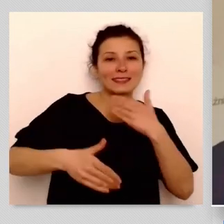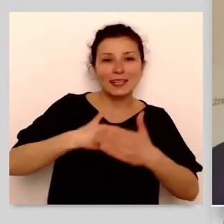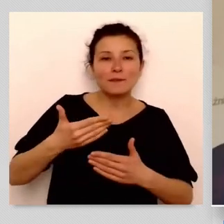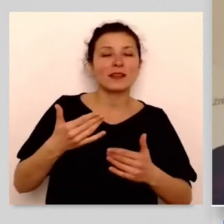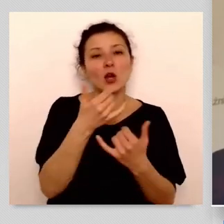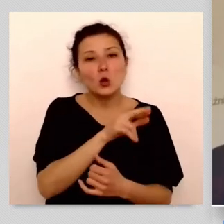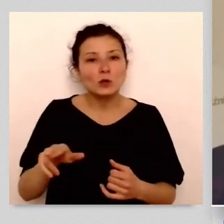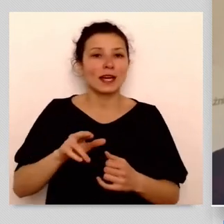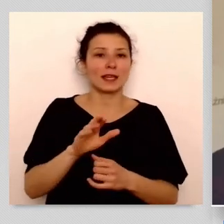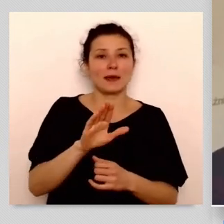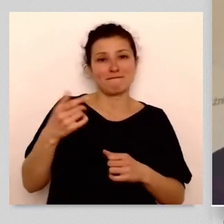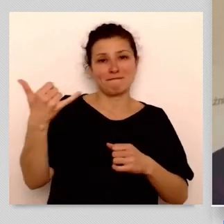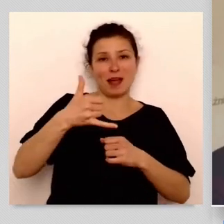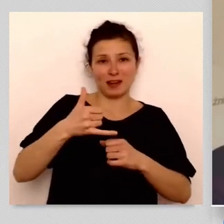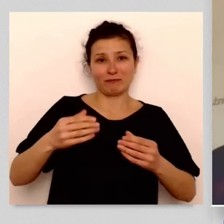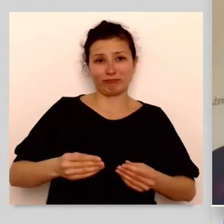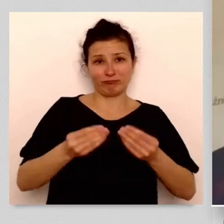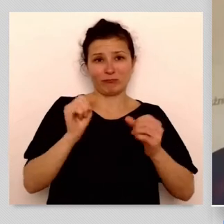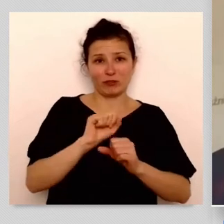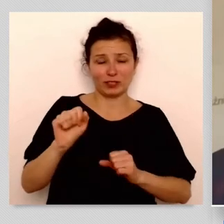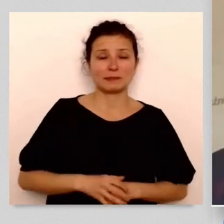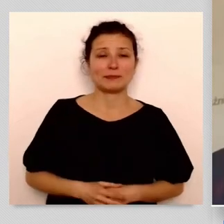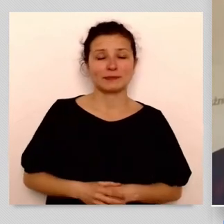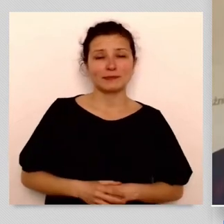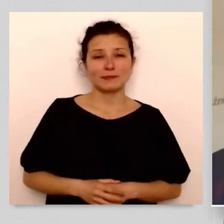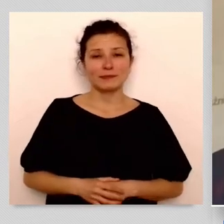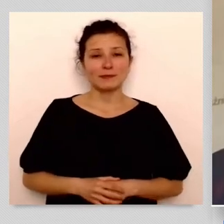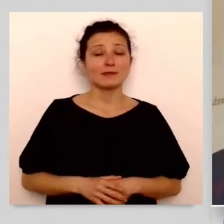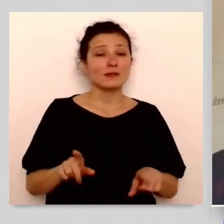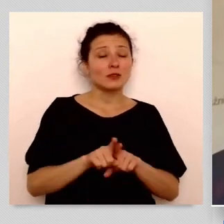znakomitym, że tak powiem, punktem odniesienia